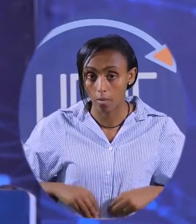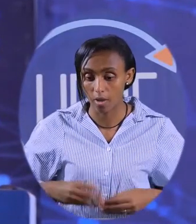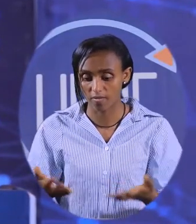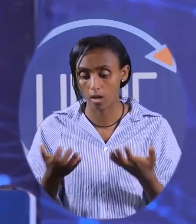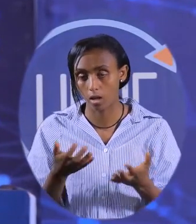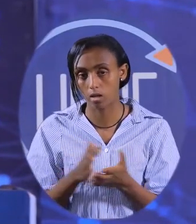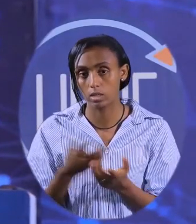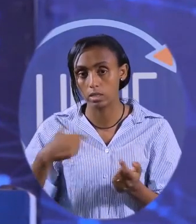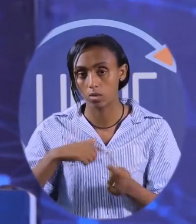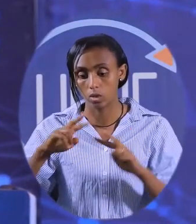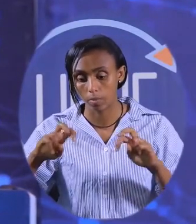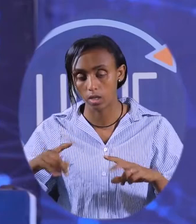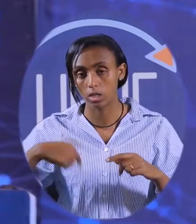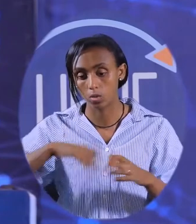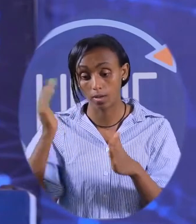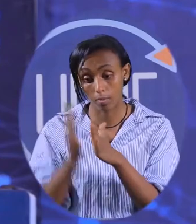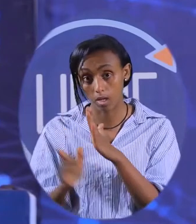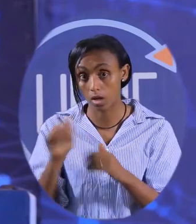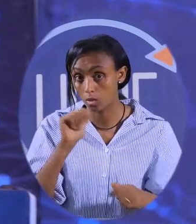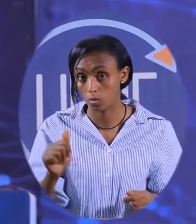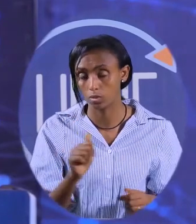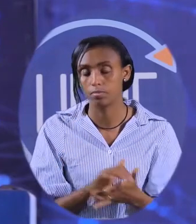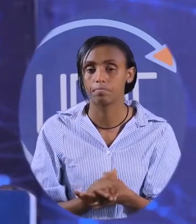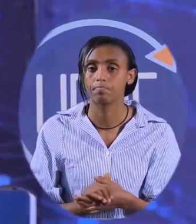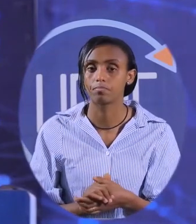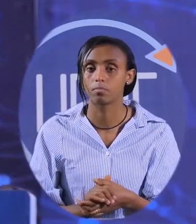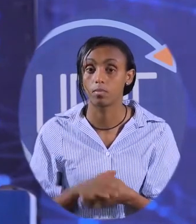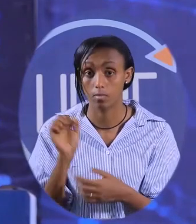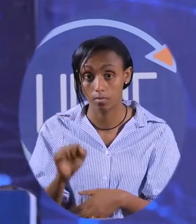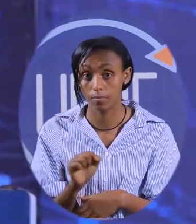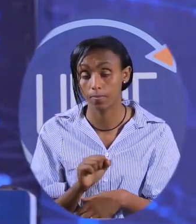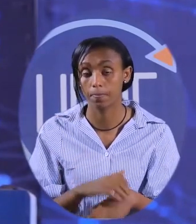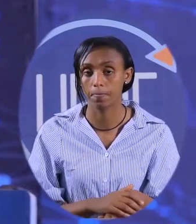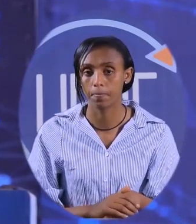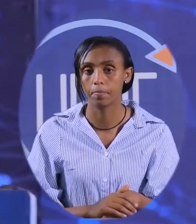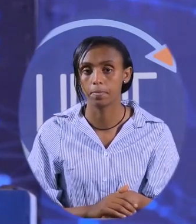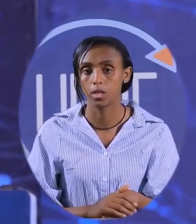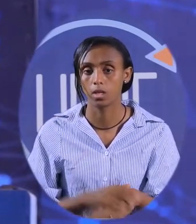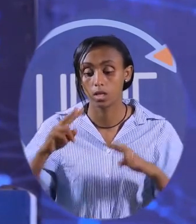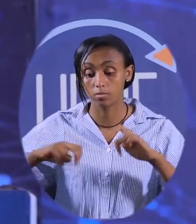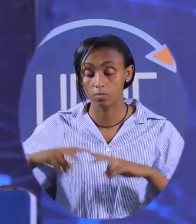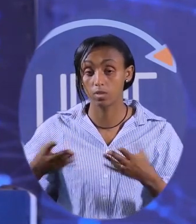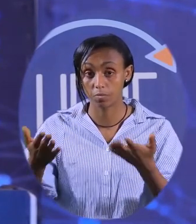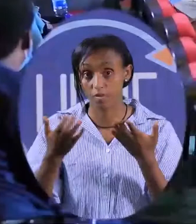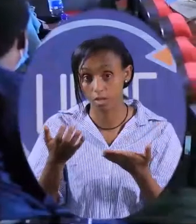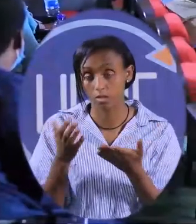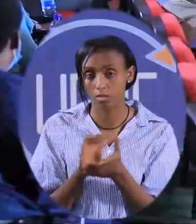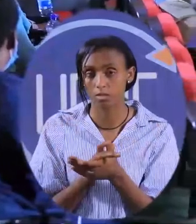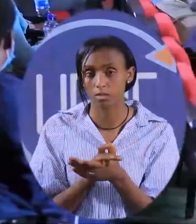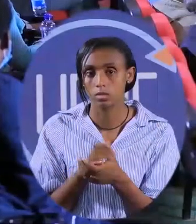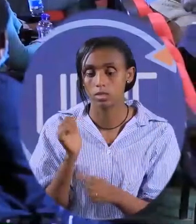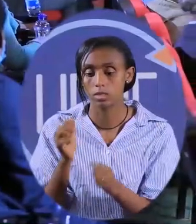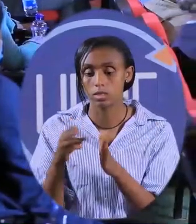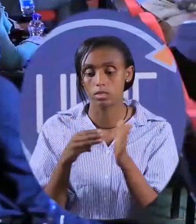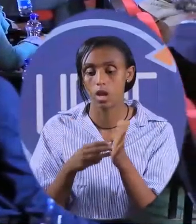ይፈልጋል። እኛው ተመራማሪ እኛው ተግባሪ እንዳንሆን አረ የምርምር የሚፈልግ